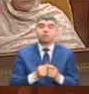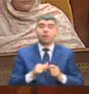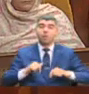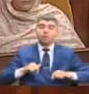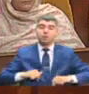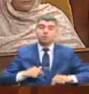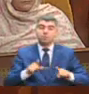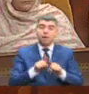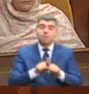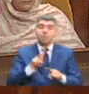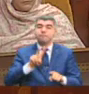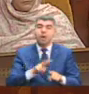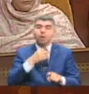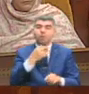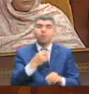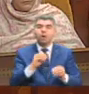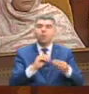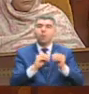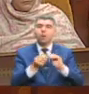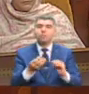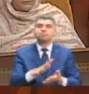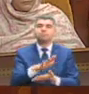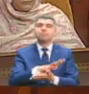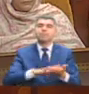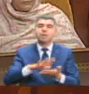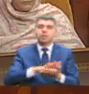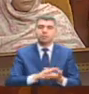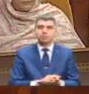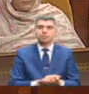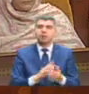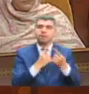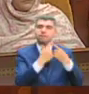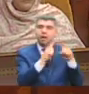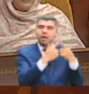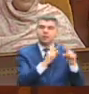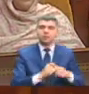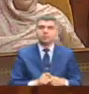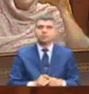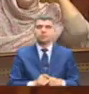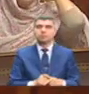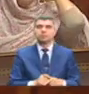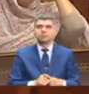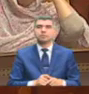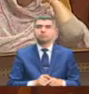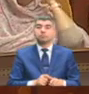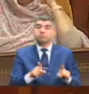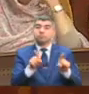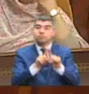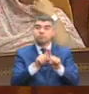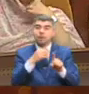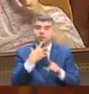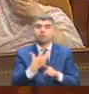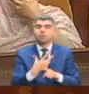يعرف اختلالات كثيرة. هذا القطاع اللي أصبح المستثمر كثير